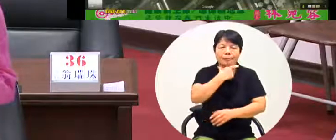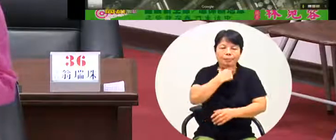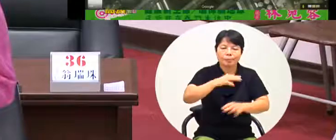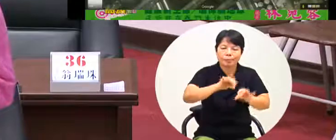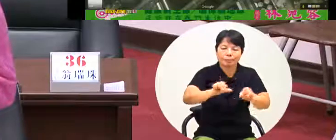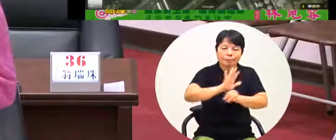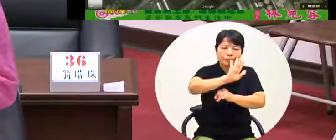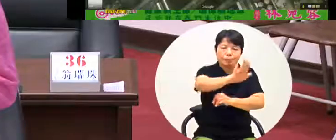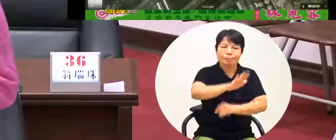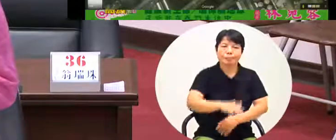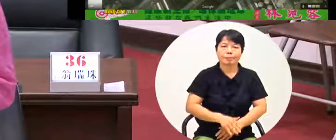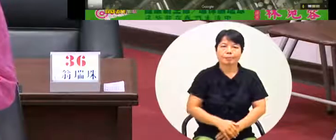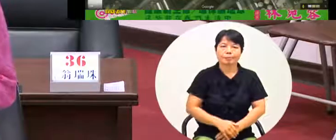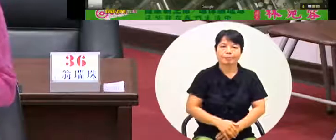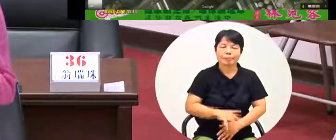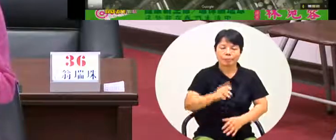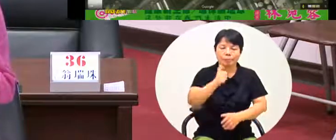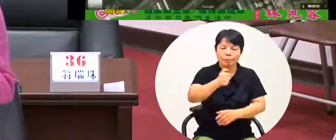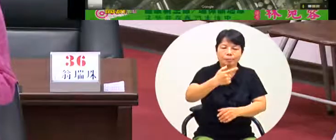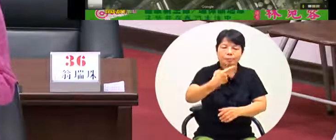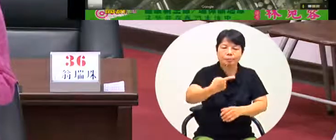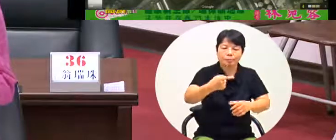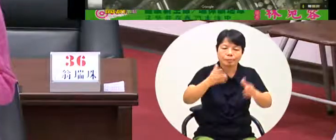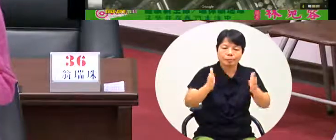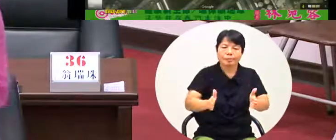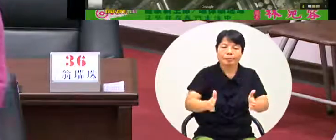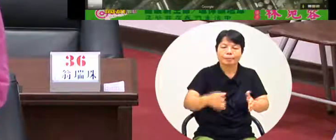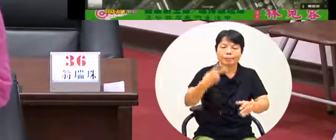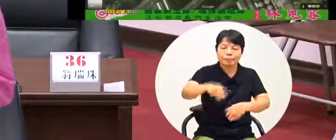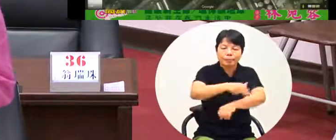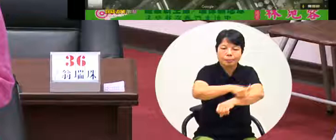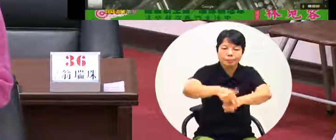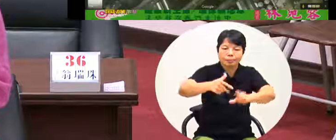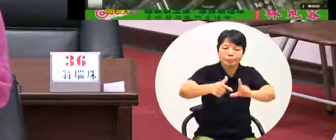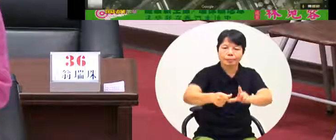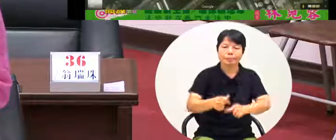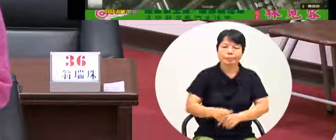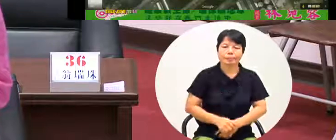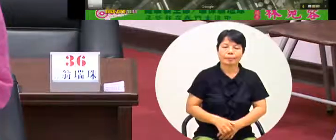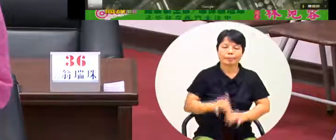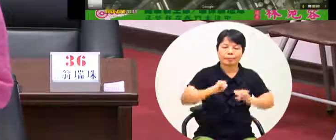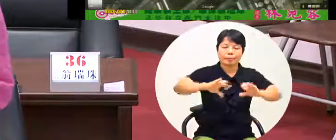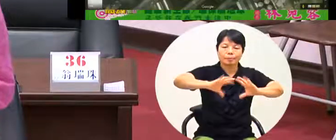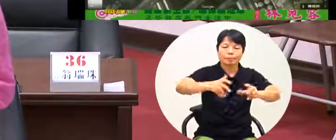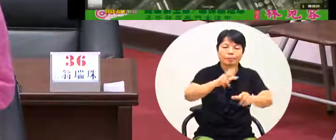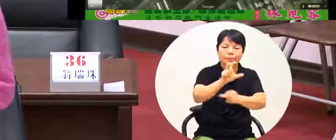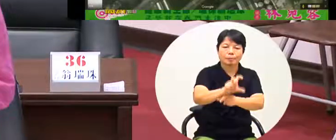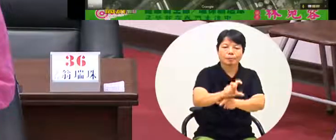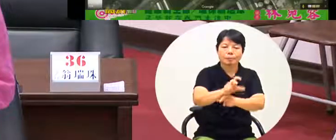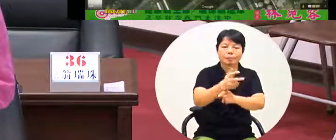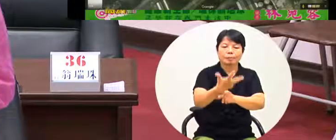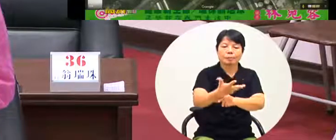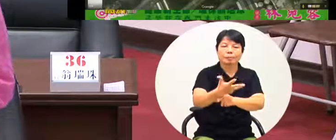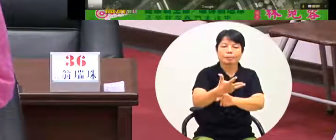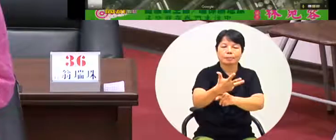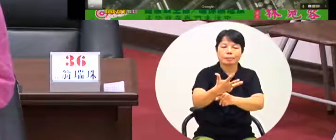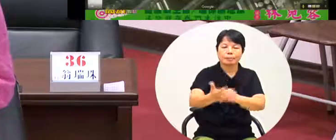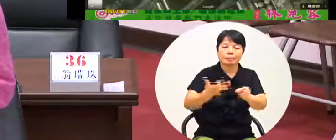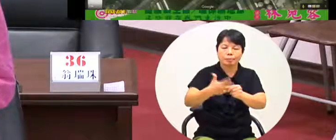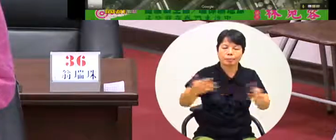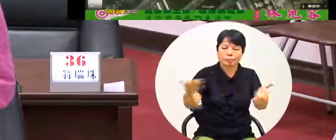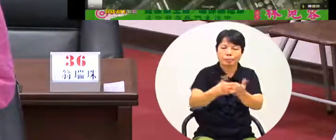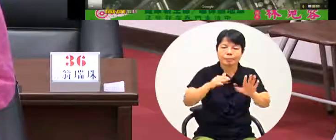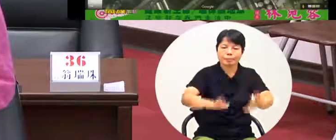的从化区，但是在民国78年到今吗？这条路通了没